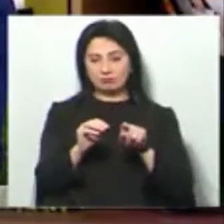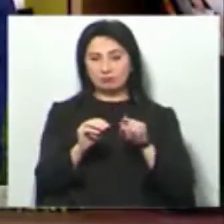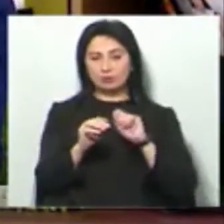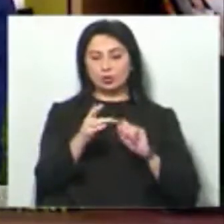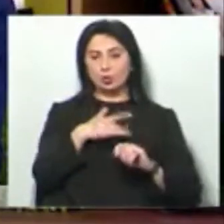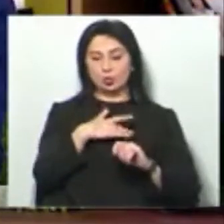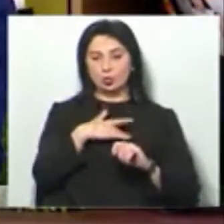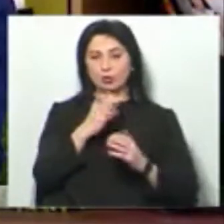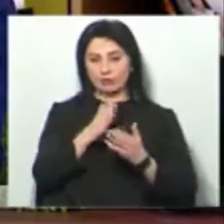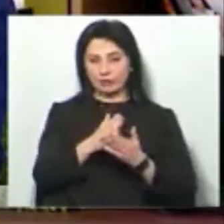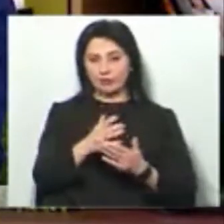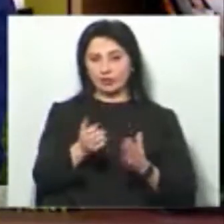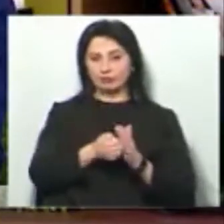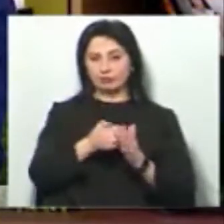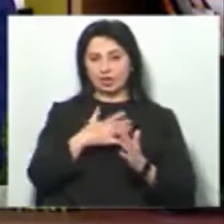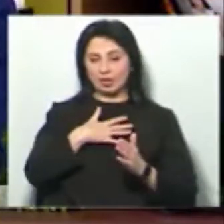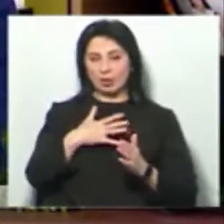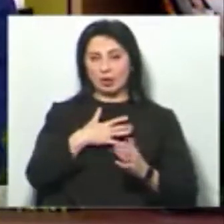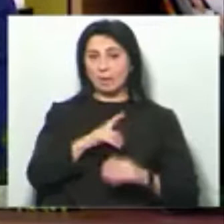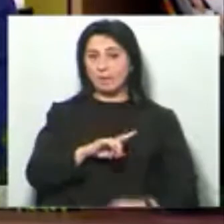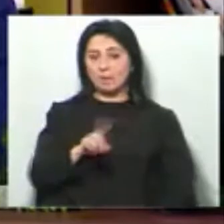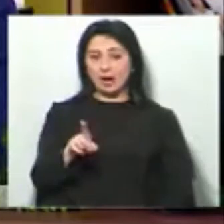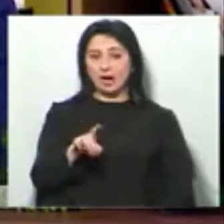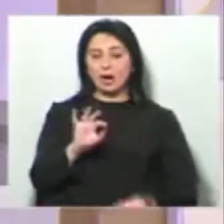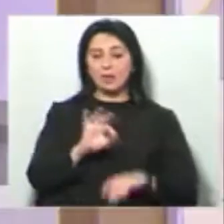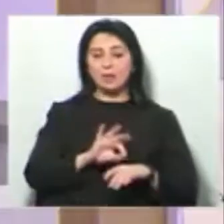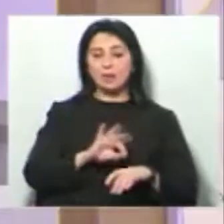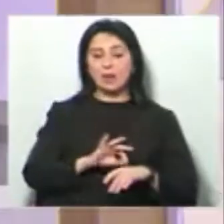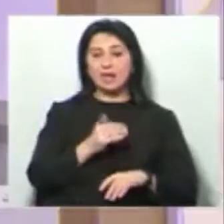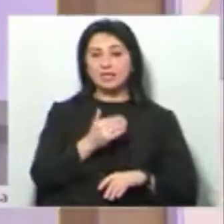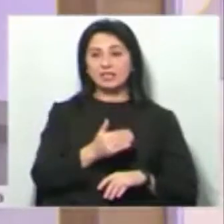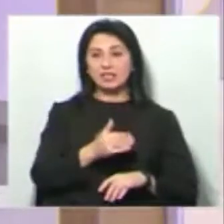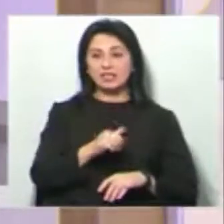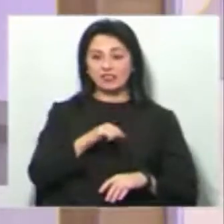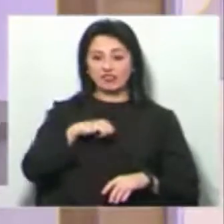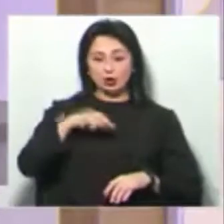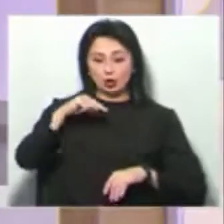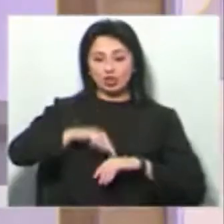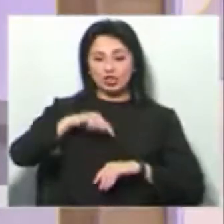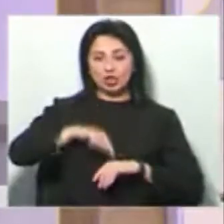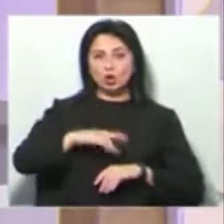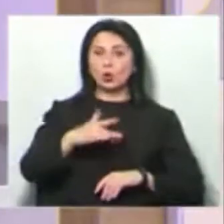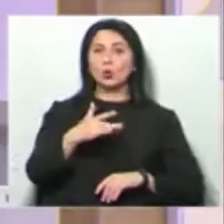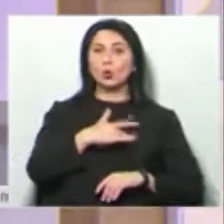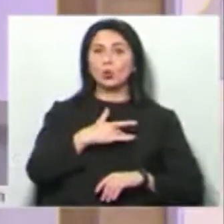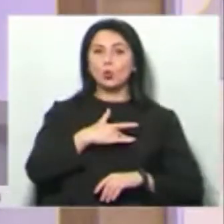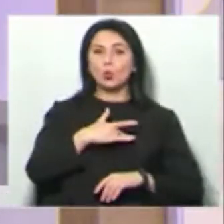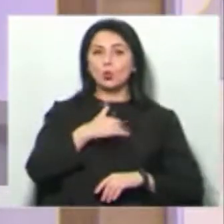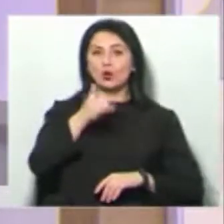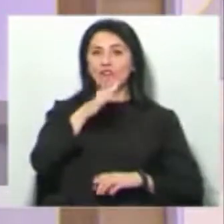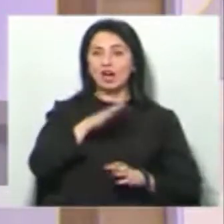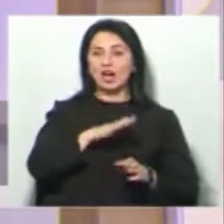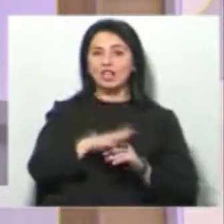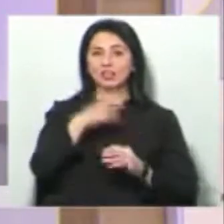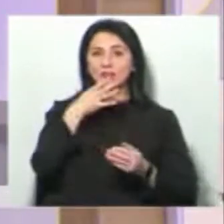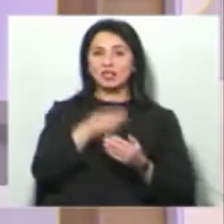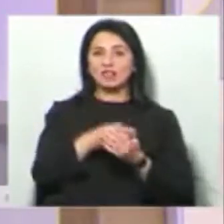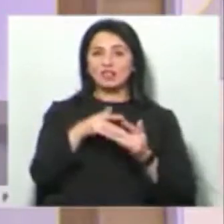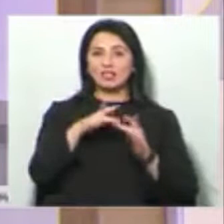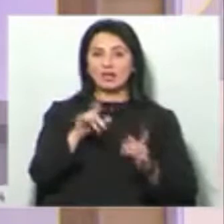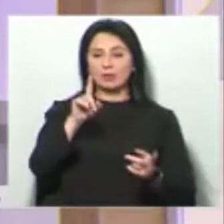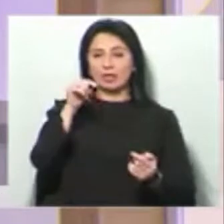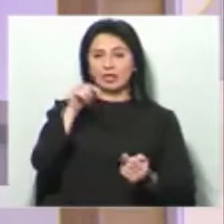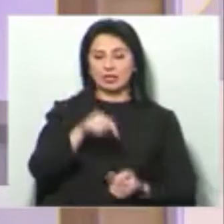gulis ukmarisobis diagnoze. Magram patsientisatvis es sagrznobia, rodesats guli vegar asrulebs tavis sakmes